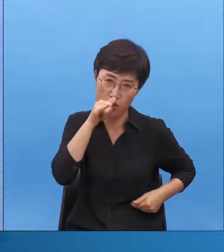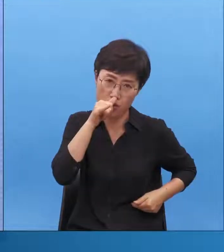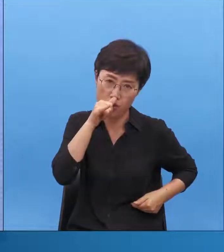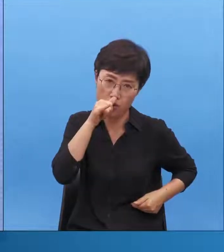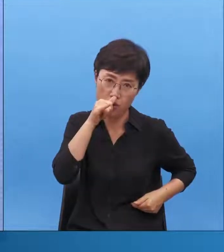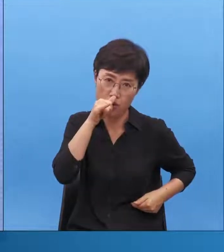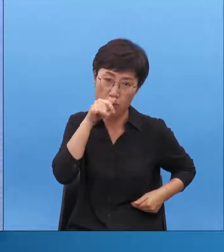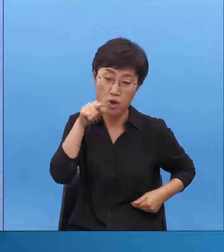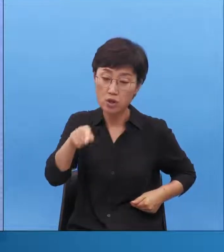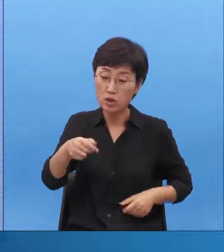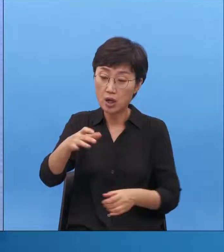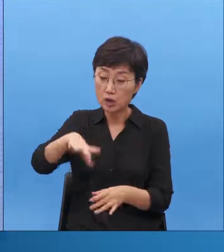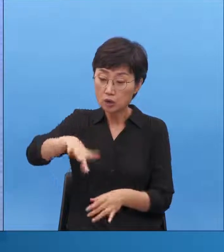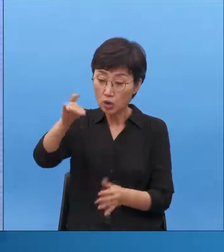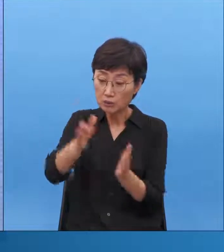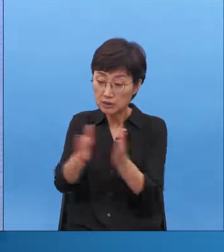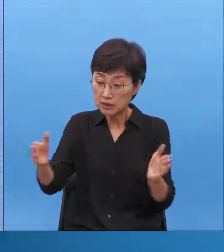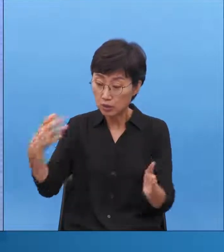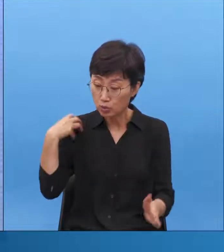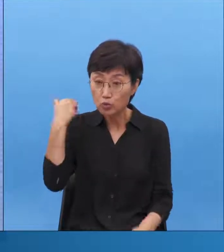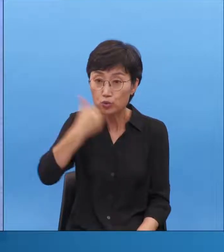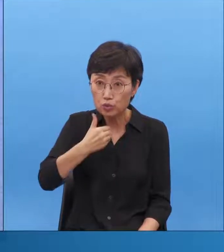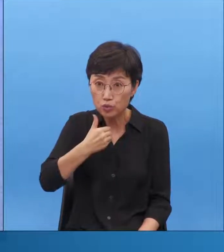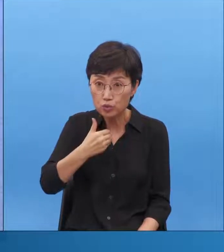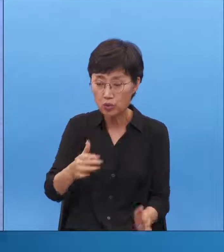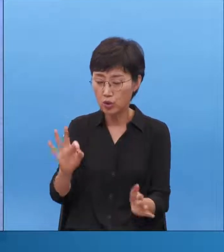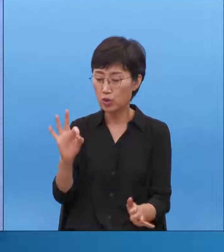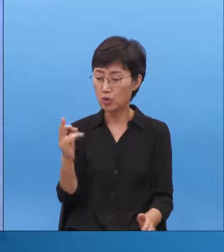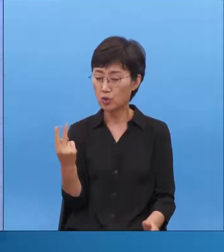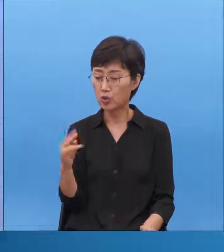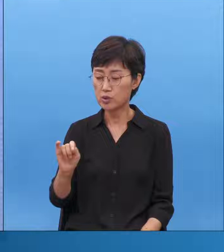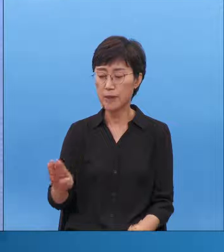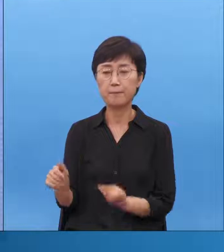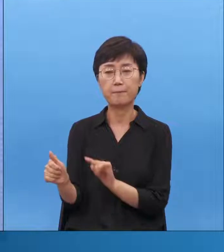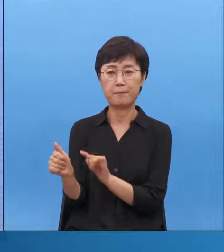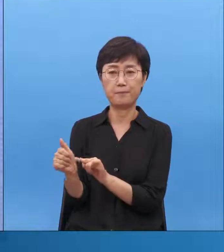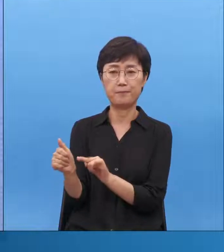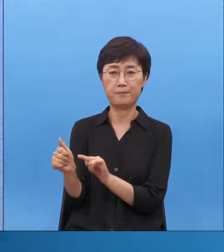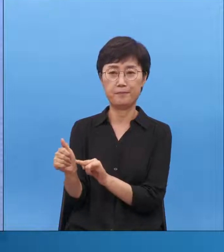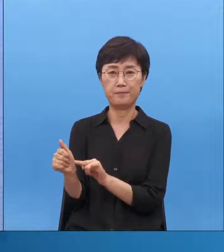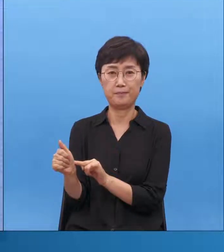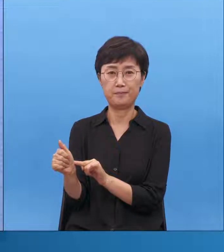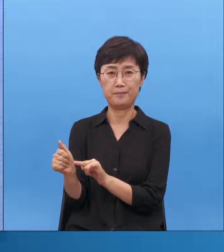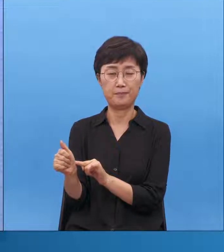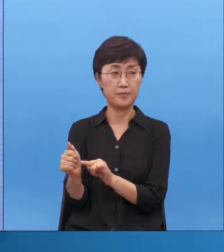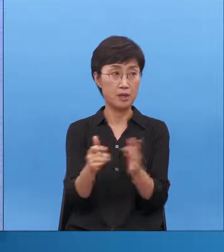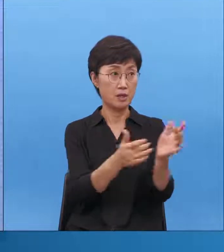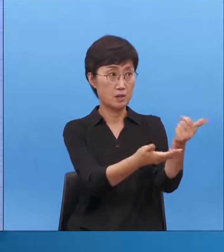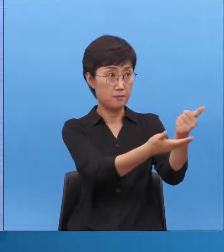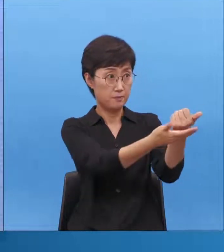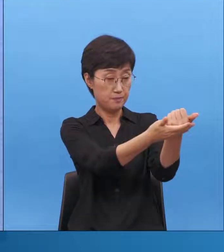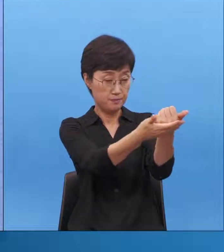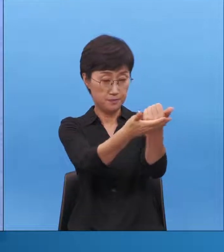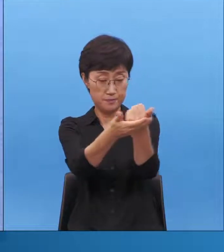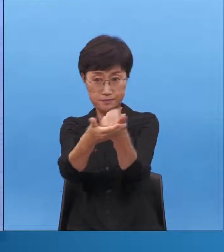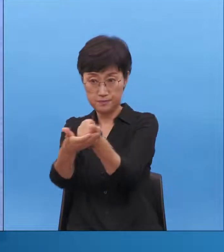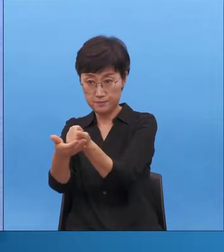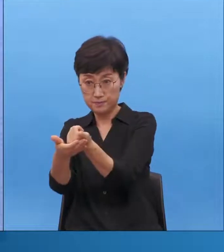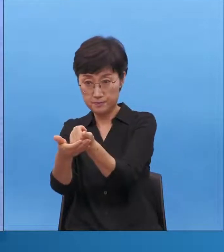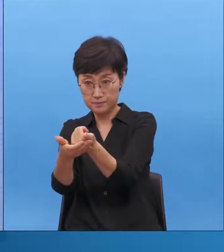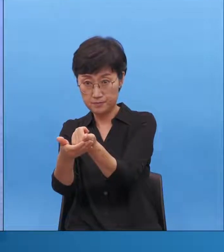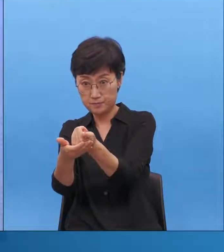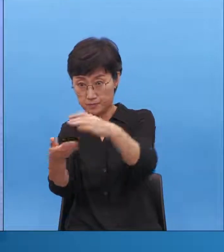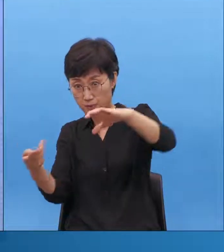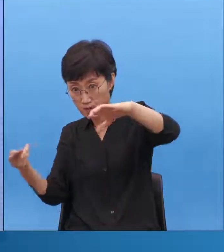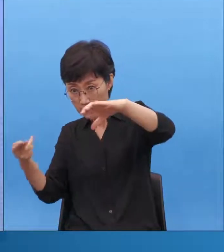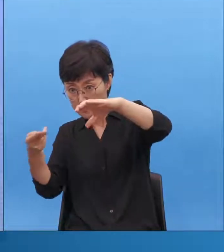예수님이 부활하신 그 무덤 가보자. 누구든지 가보세요. A place, a tomb where anybody who wanted to see Jesus can go to. 그렇게 이 아리마다 요셉이